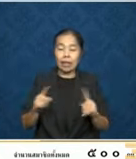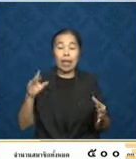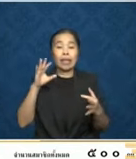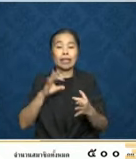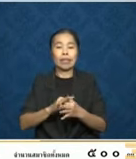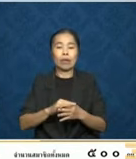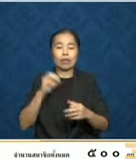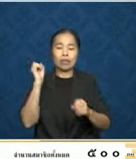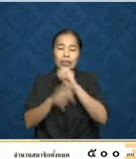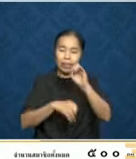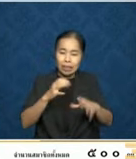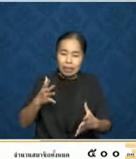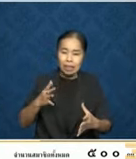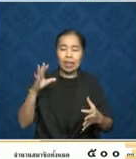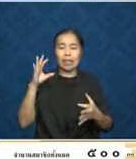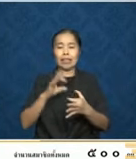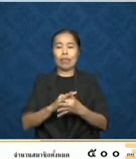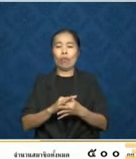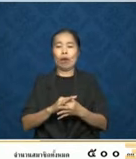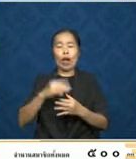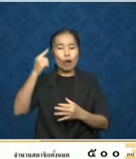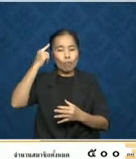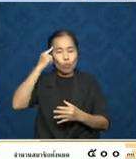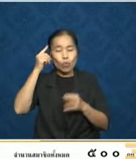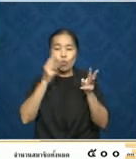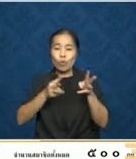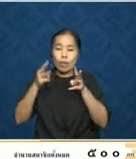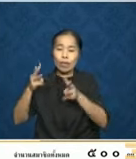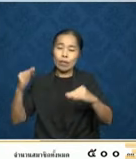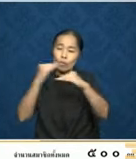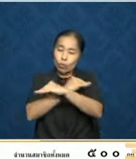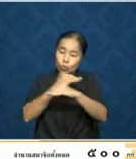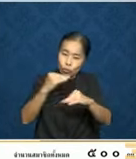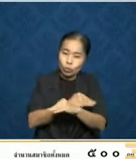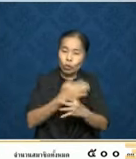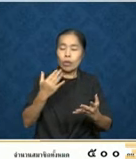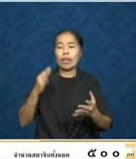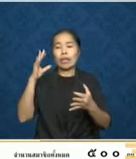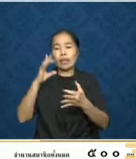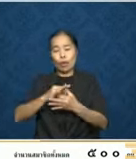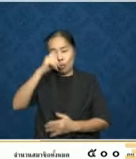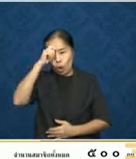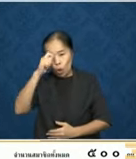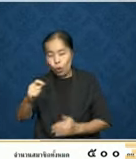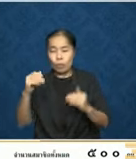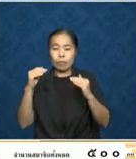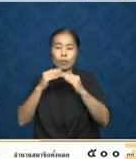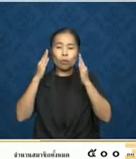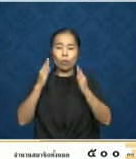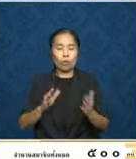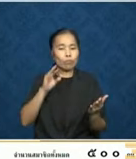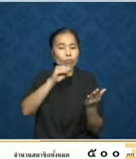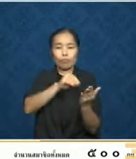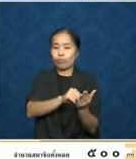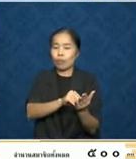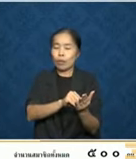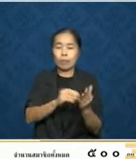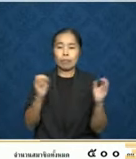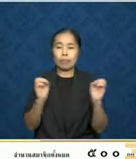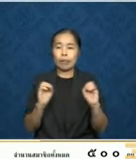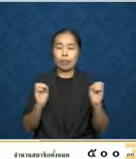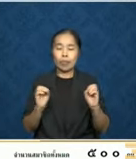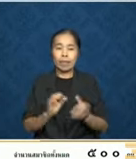การจัดการขยะเรื่องเกี่ยวกับวินัยจราจรเรื่องเกี่ยวกับการเรียนรู้กับเพื่อนผู้อื่นเรื่องเกี่ยวกับการเคารพศักดิ์ศรีความเป็นมนุษย์ไม่ได้ถูกบรรจุในหลักสูตรของเด็กปฐมวัย